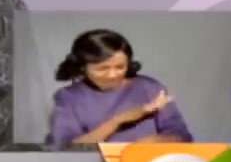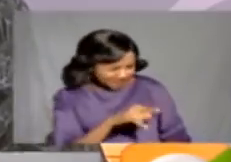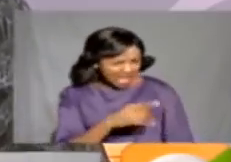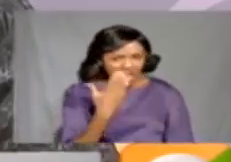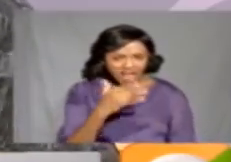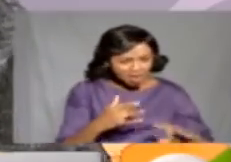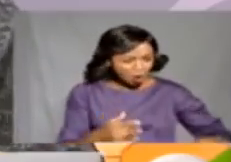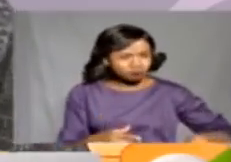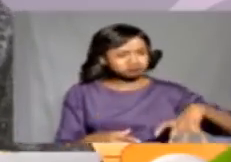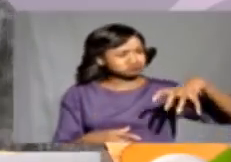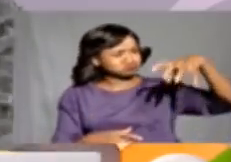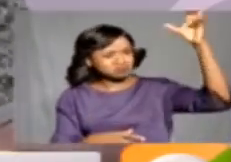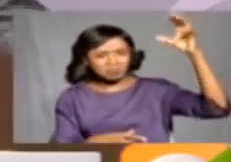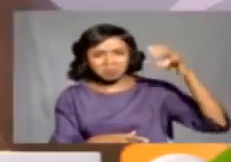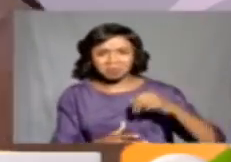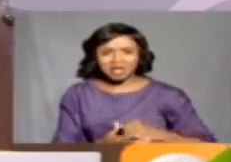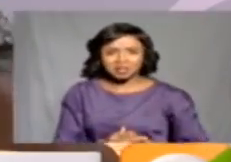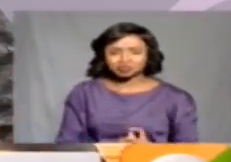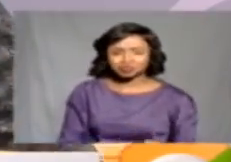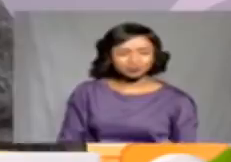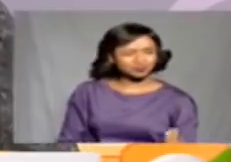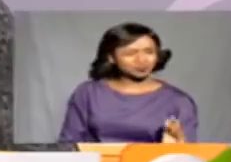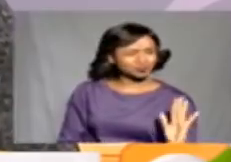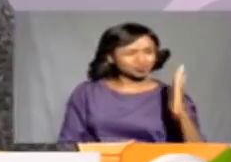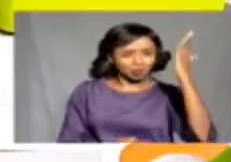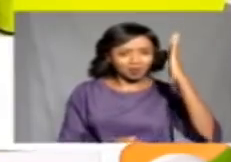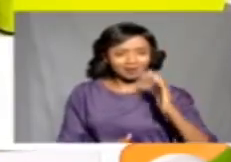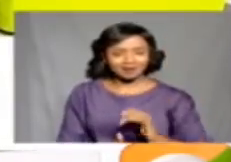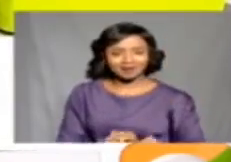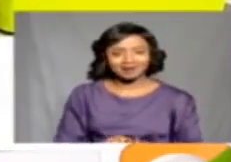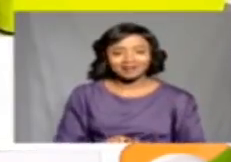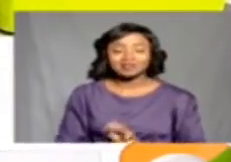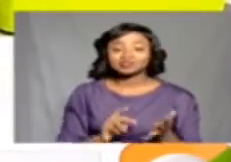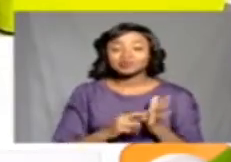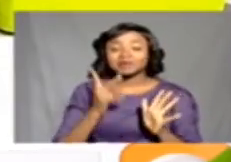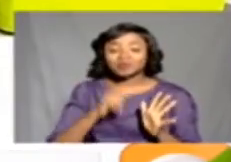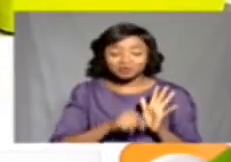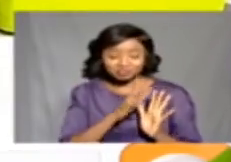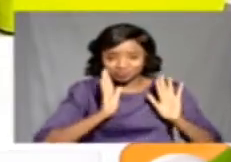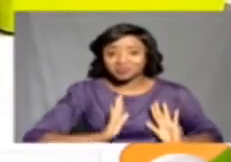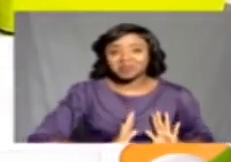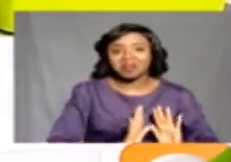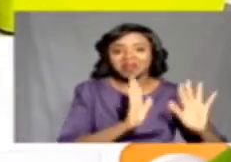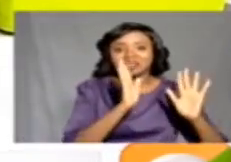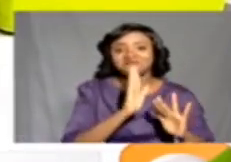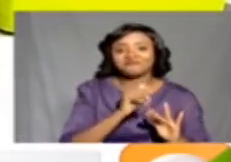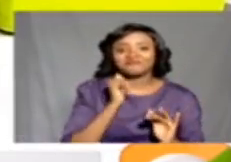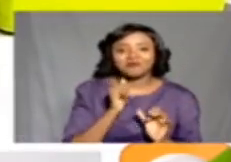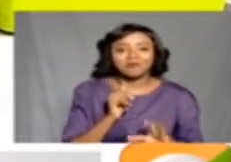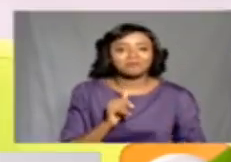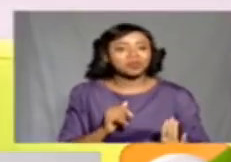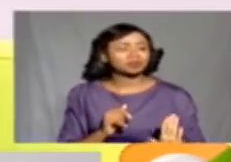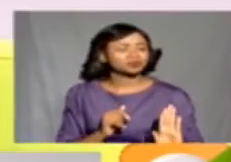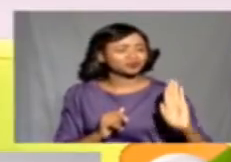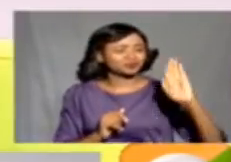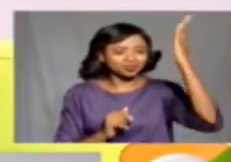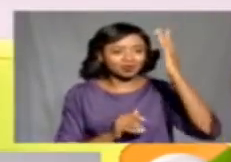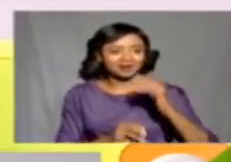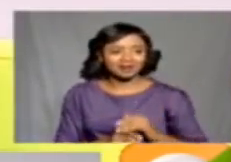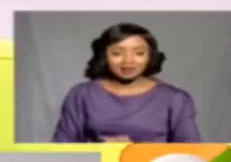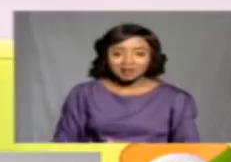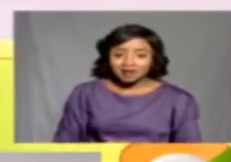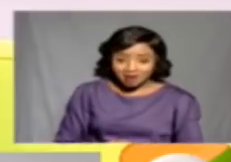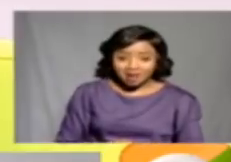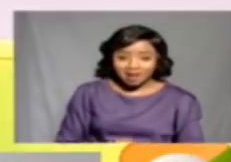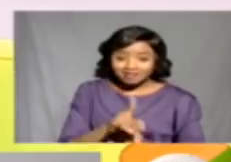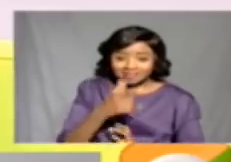Amekuwa mlonjo. Futi 7 urefu. Utakuwa umeondokea. Ah, kuwa sema, mrefu. Umeondokea kuwa mrefu. Na sisi tulikuwa nadhani